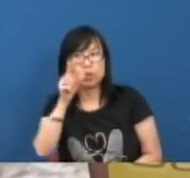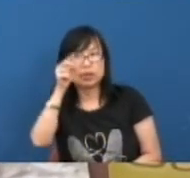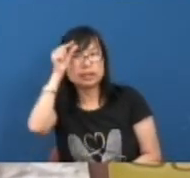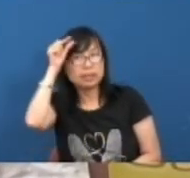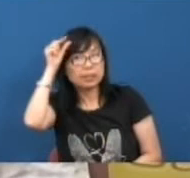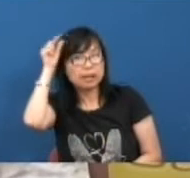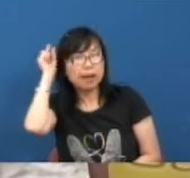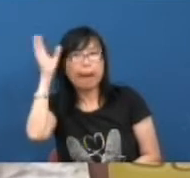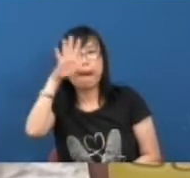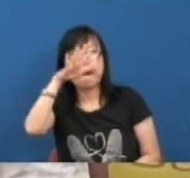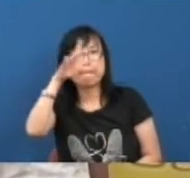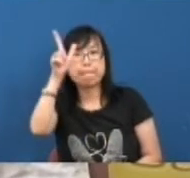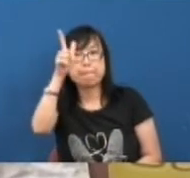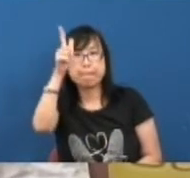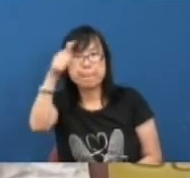啊，85000啊，咁咧就